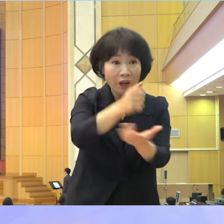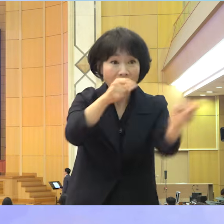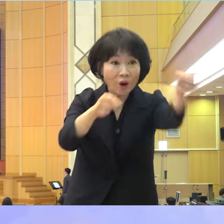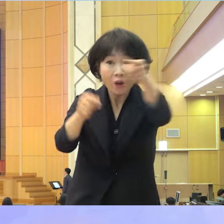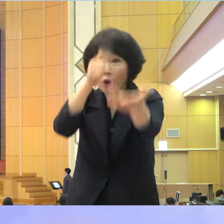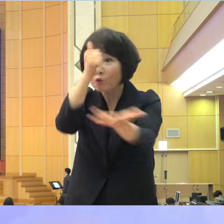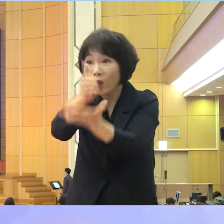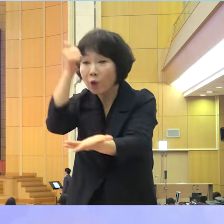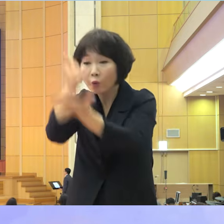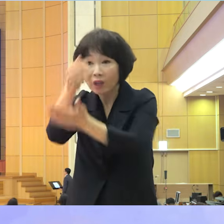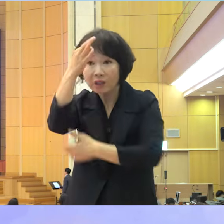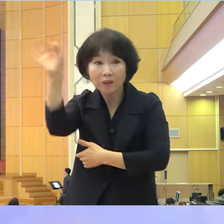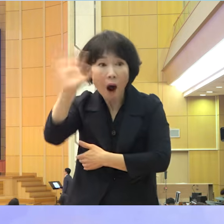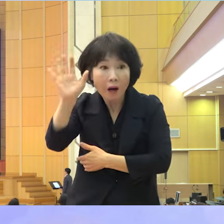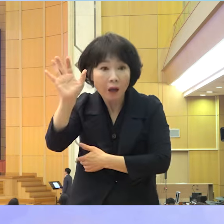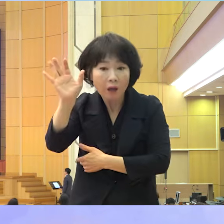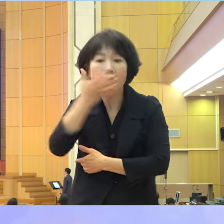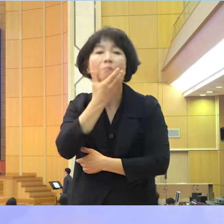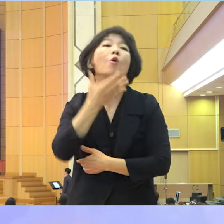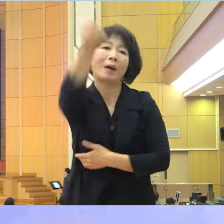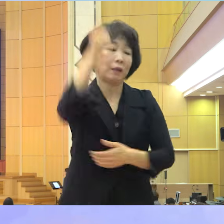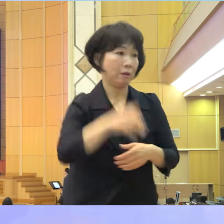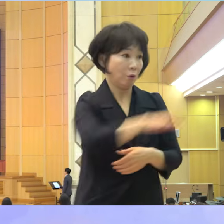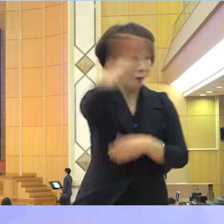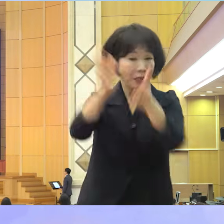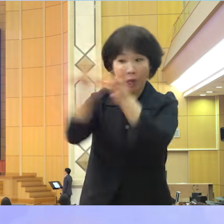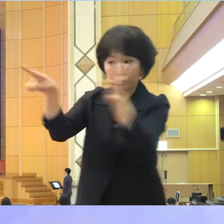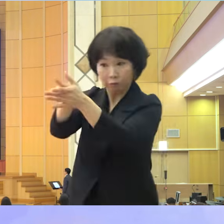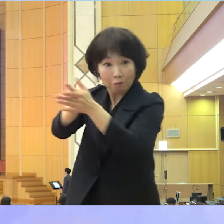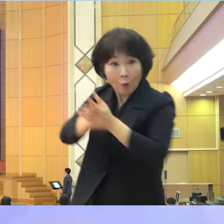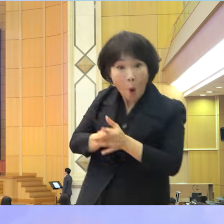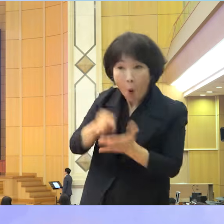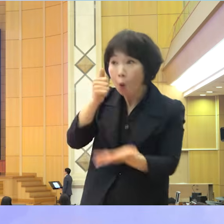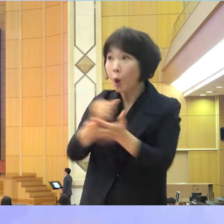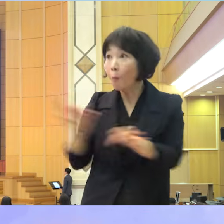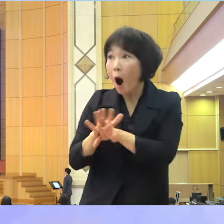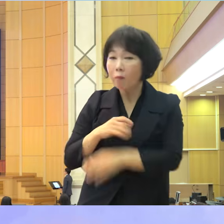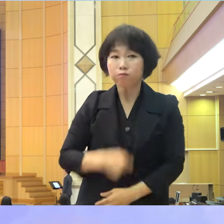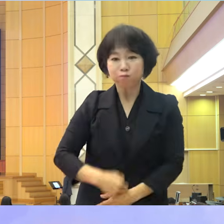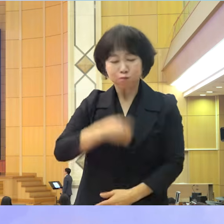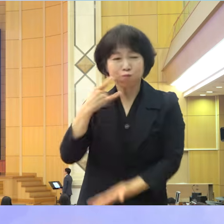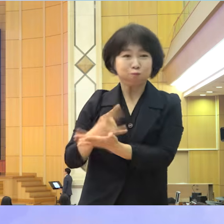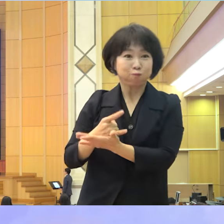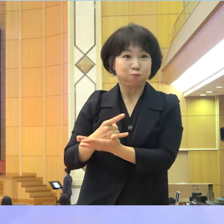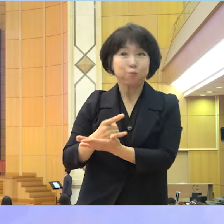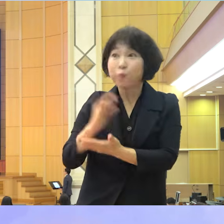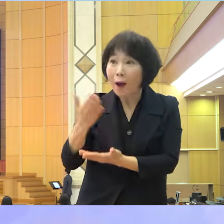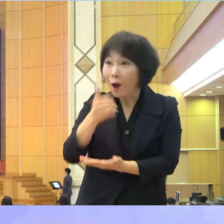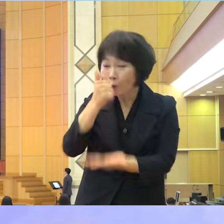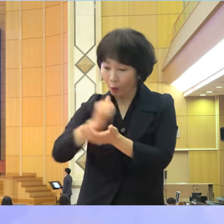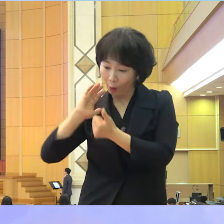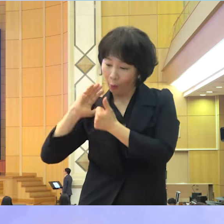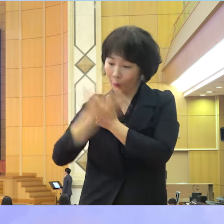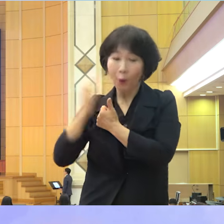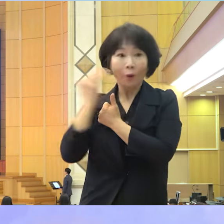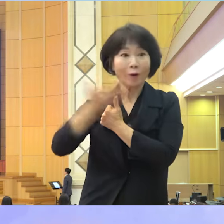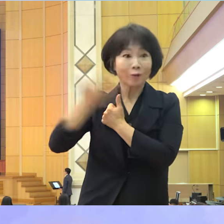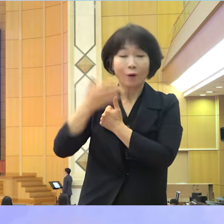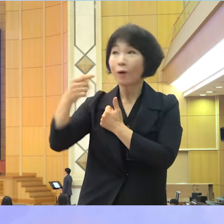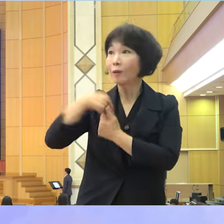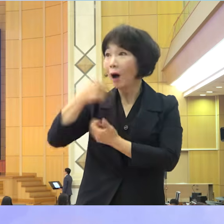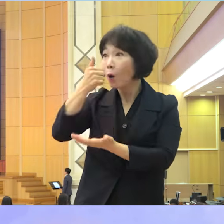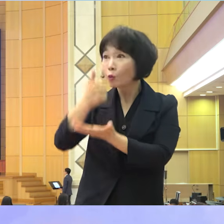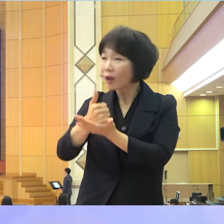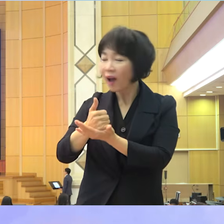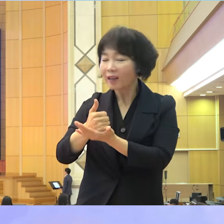인정하지. 그래서 예수를 딱 믿고 나면 이제 죄인이 의인 됐으니까 주께서 죄인이라고 인정 안 해.